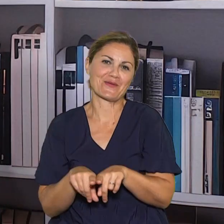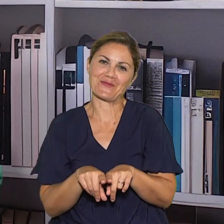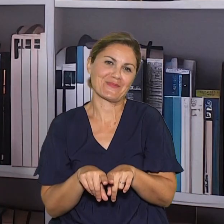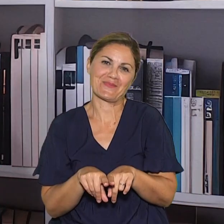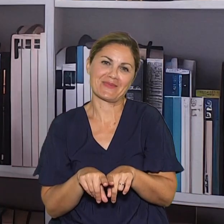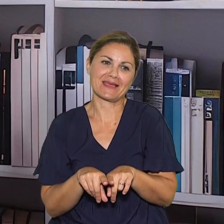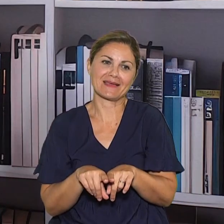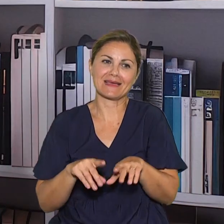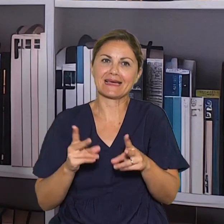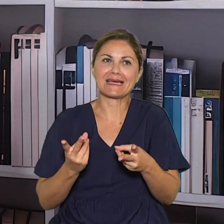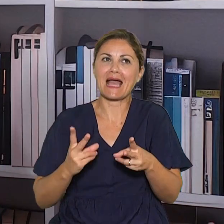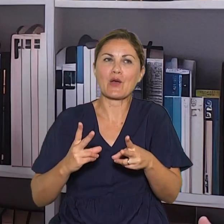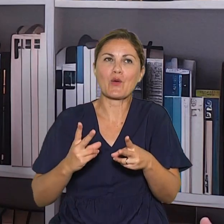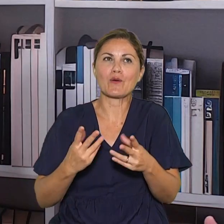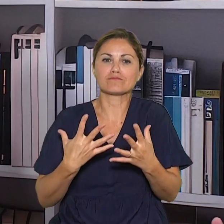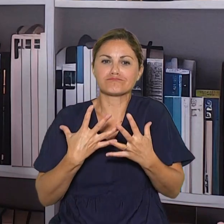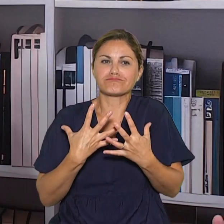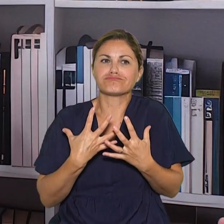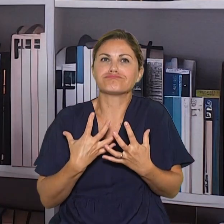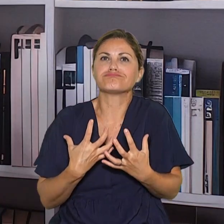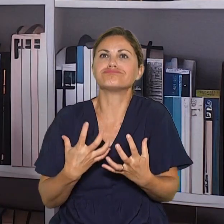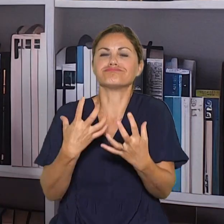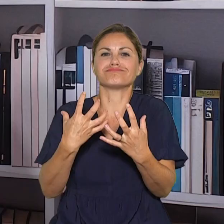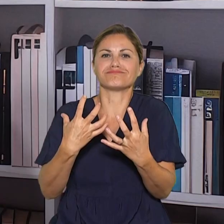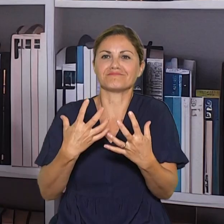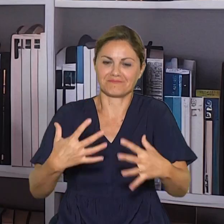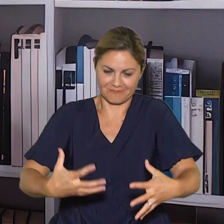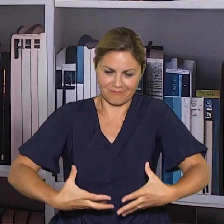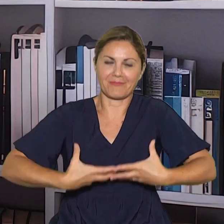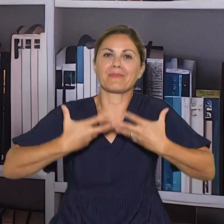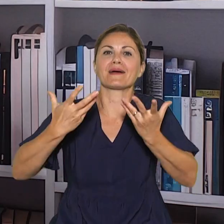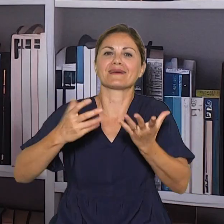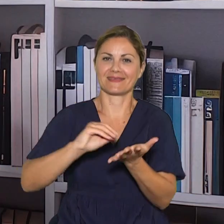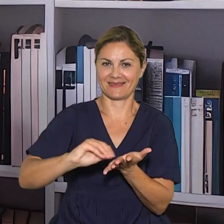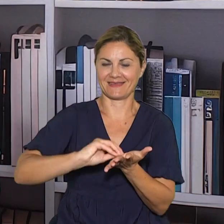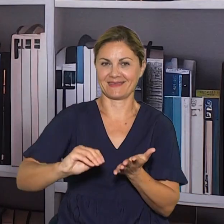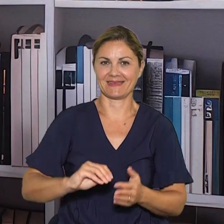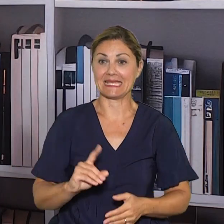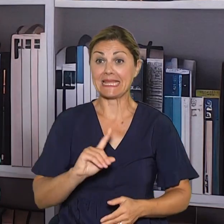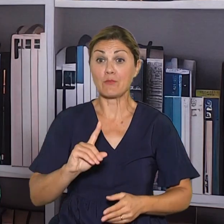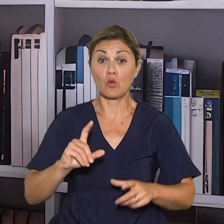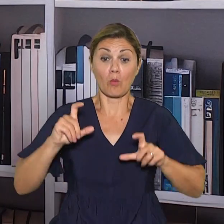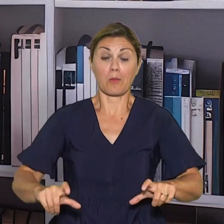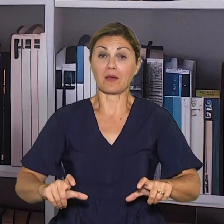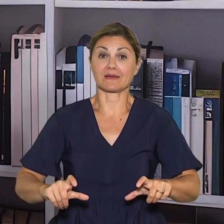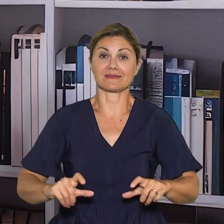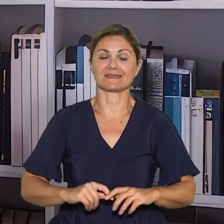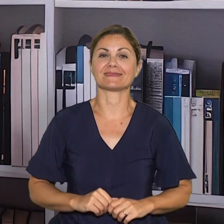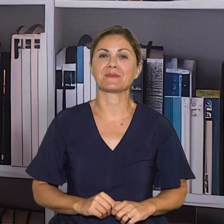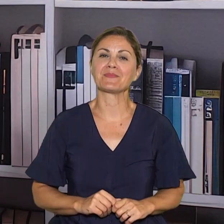isto, zavisi kako mi što dođe. To vam je jednostavno urođeno, pa kako dođe. Je, to je nešto što ne mogu kontrolirati.